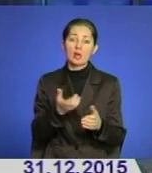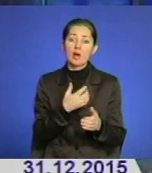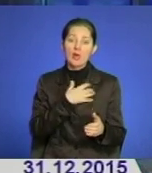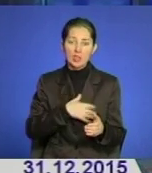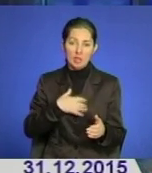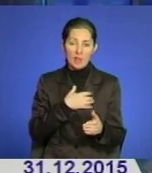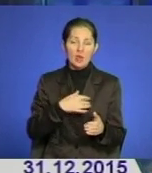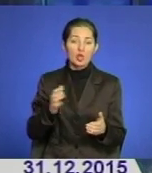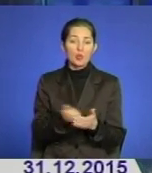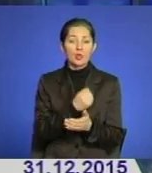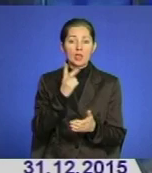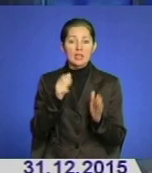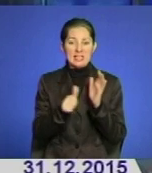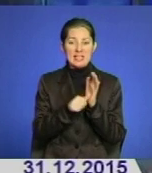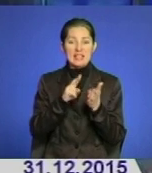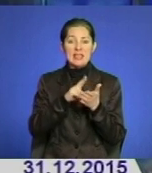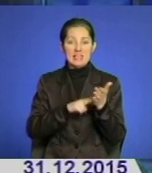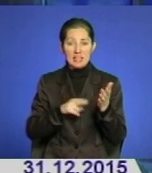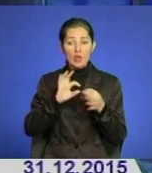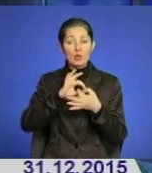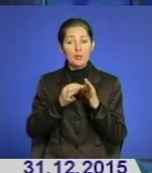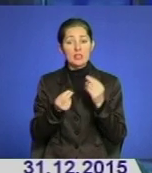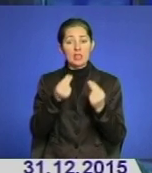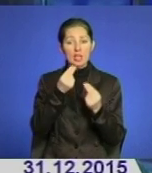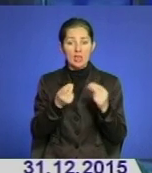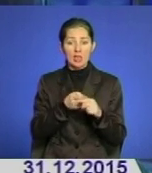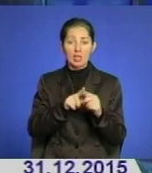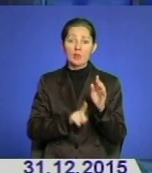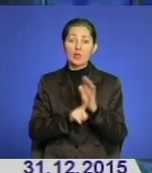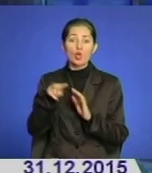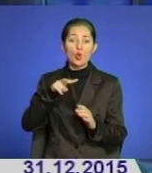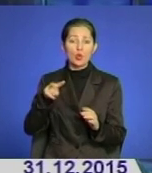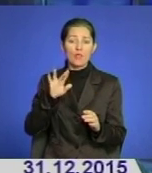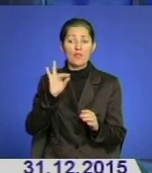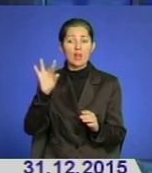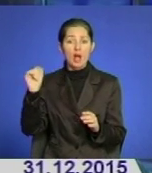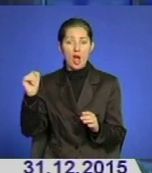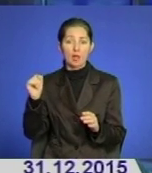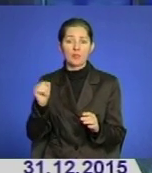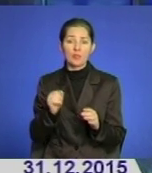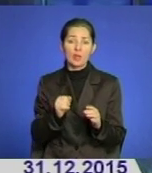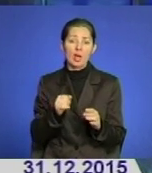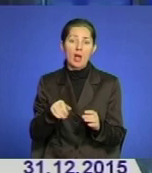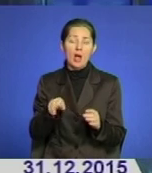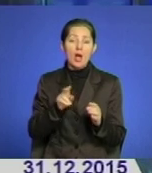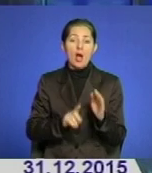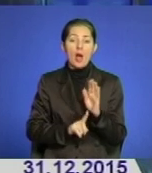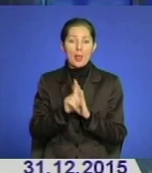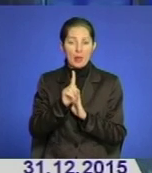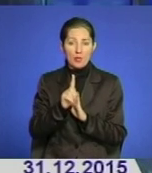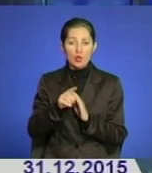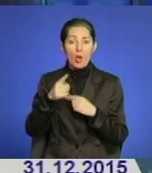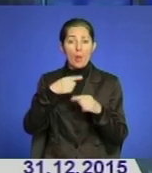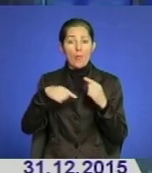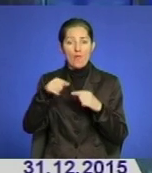юнацькі Олімпійські ігри, які стартують у лютому у Лілліхаммері. Успішний виступ боксера Віктора Петрова на дебютних європейських іграх, блискавичне повернення у